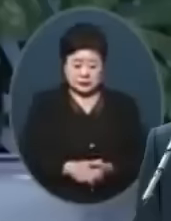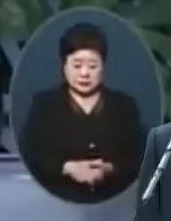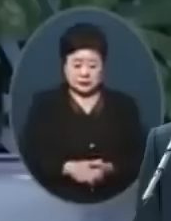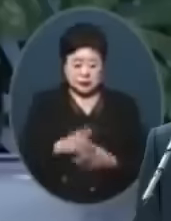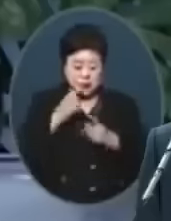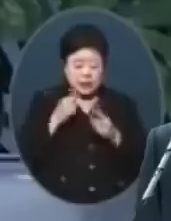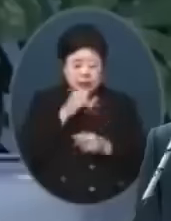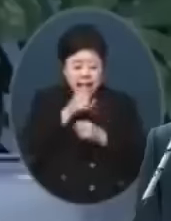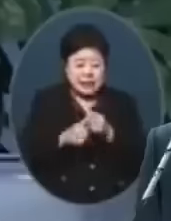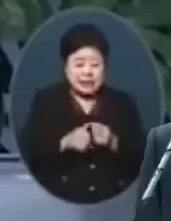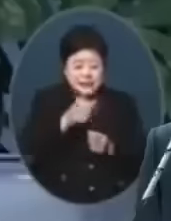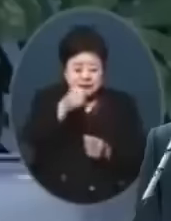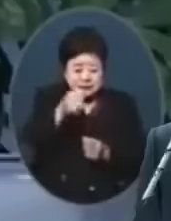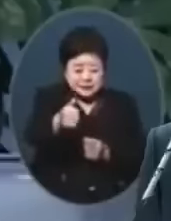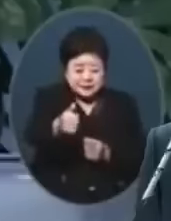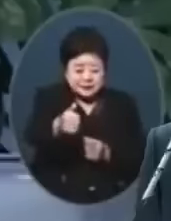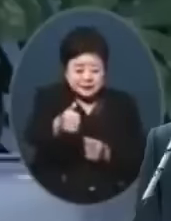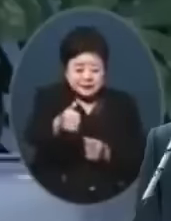조용기가 하나님을